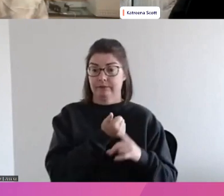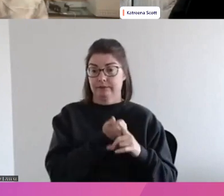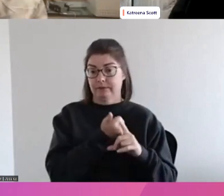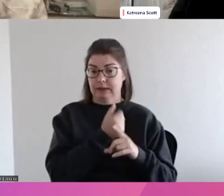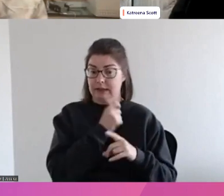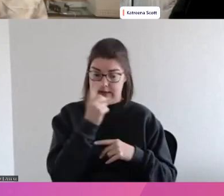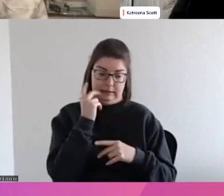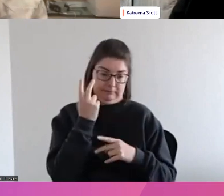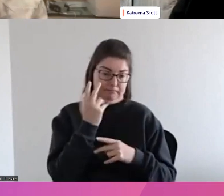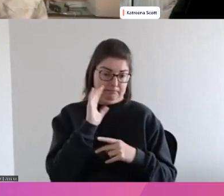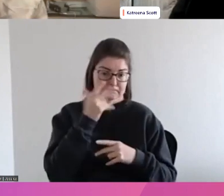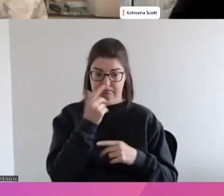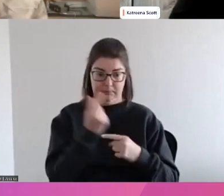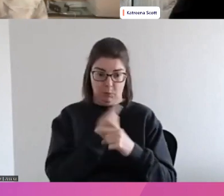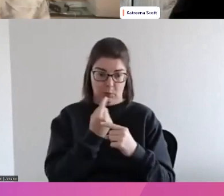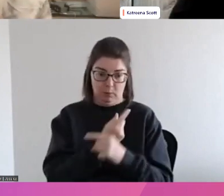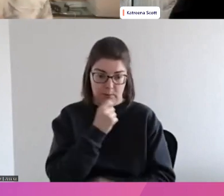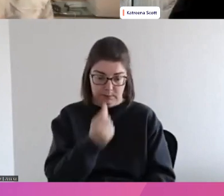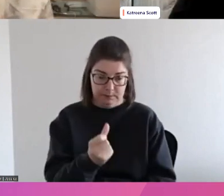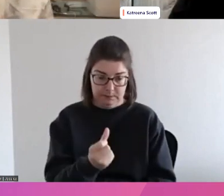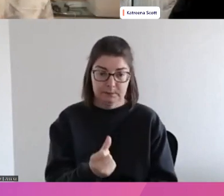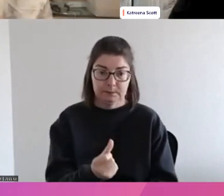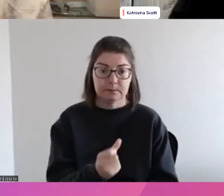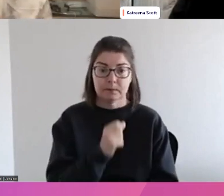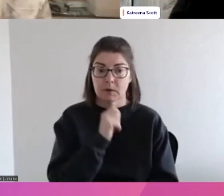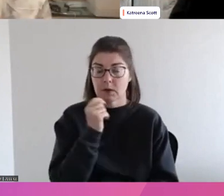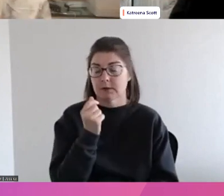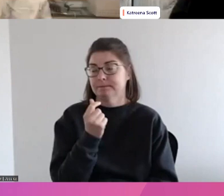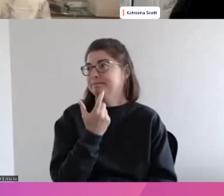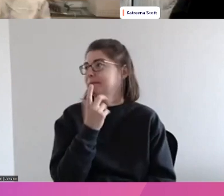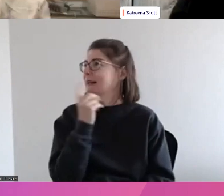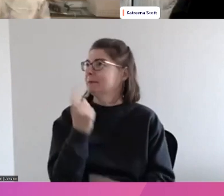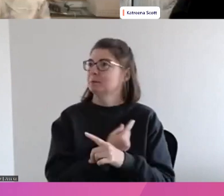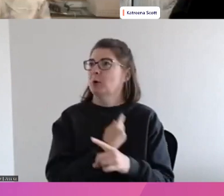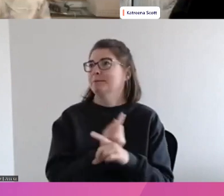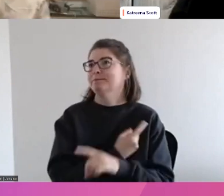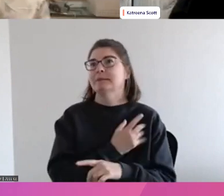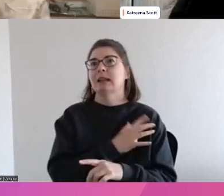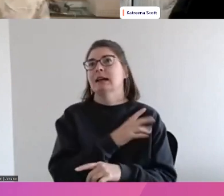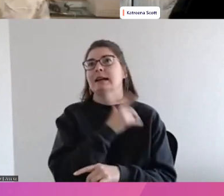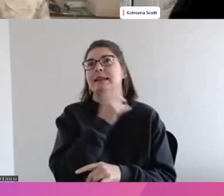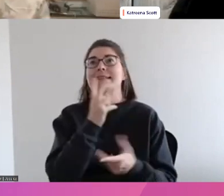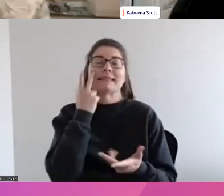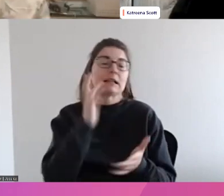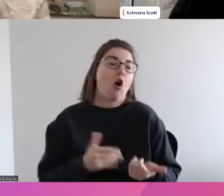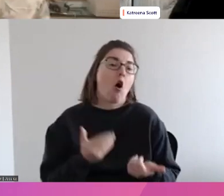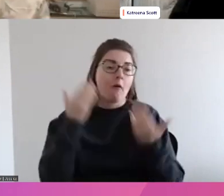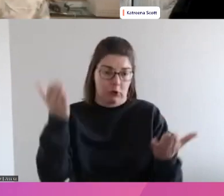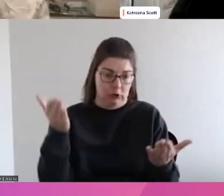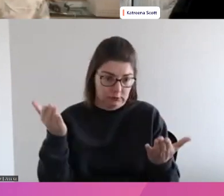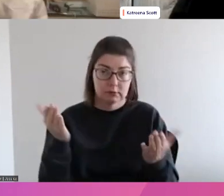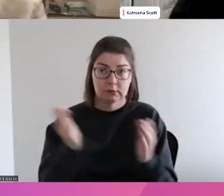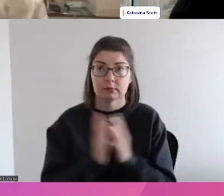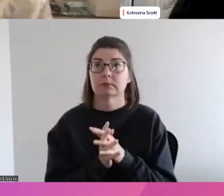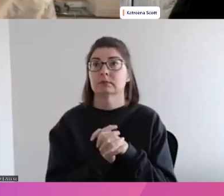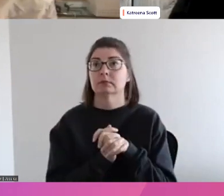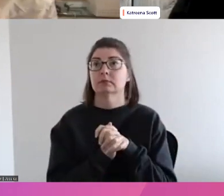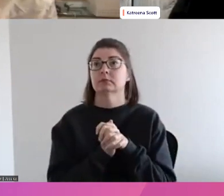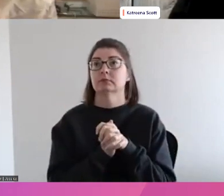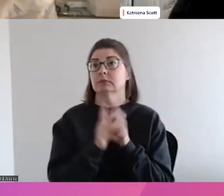certainement, à ce moment-là, les femmes n'ont pas pensé que c'était quelque chose de signifiant ou quelque